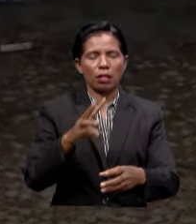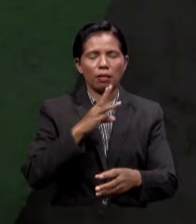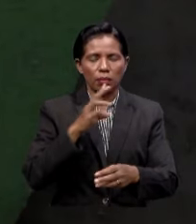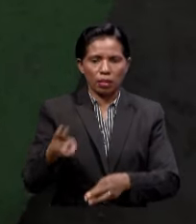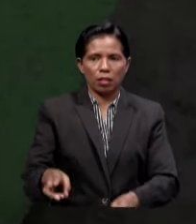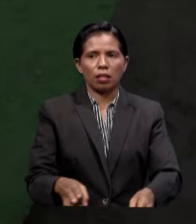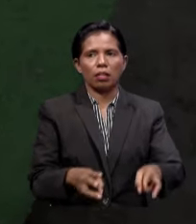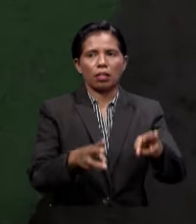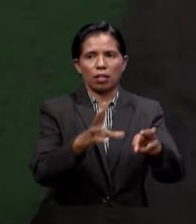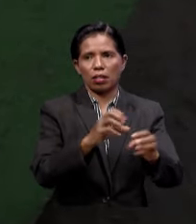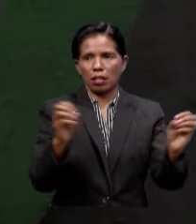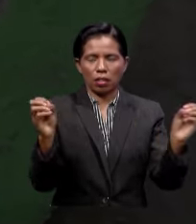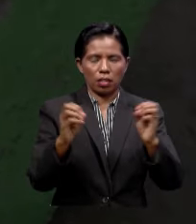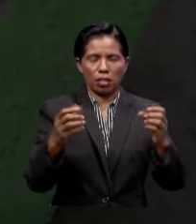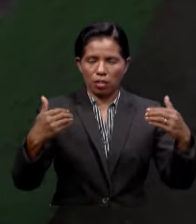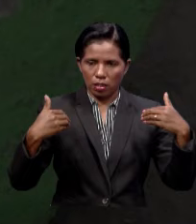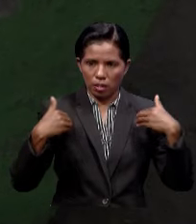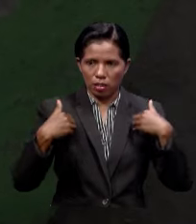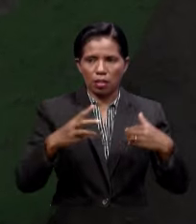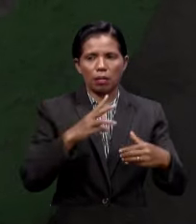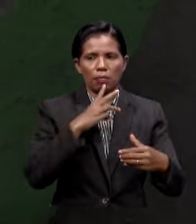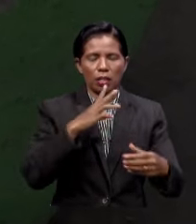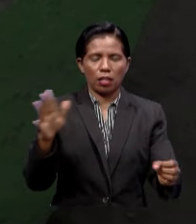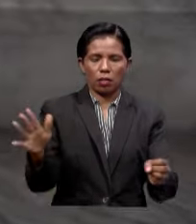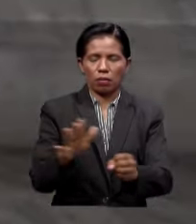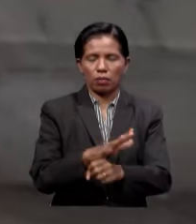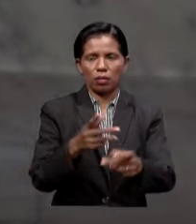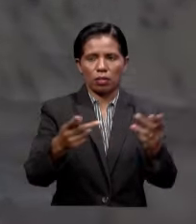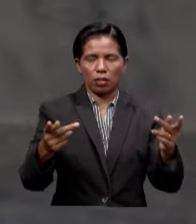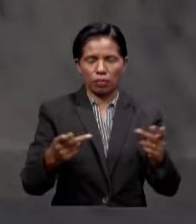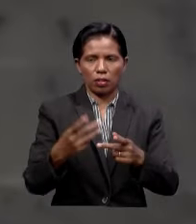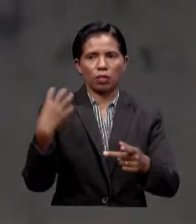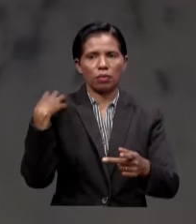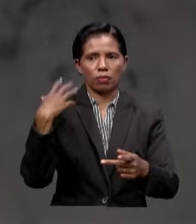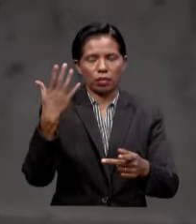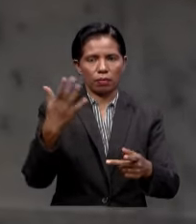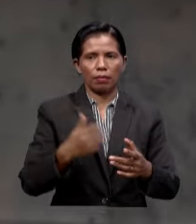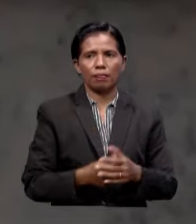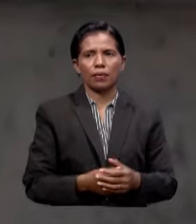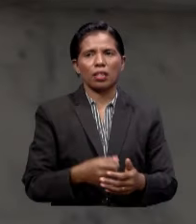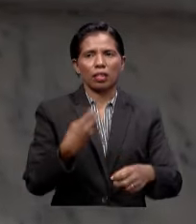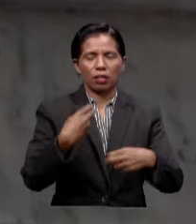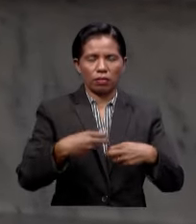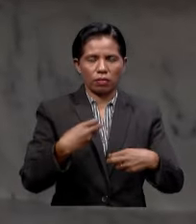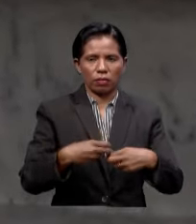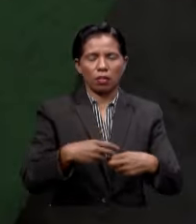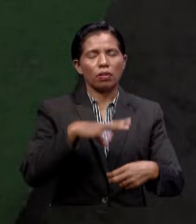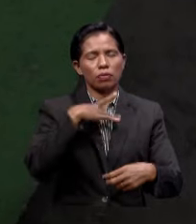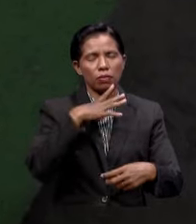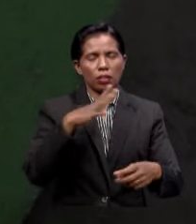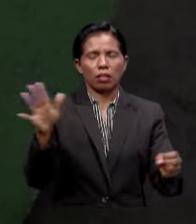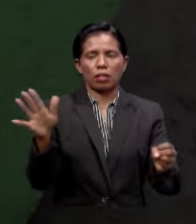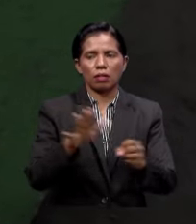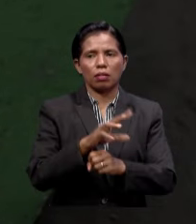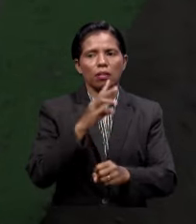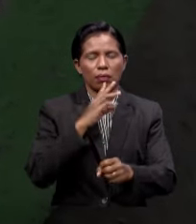ar kondisional la iha, nune ebe na lihun det iha aredores edifício refere. Pior liutan lisu nebe na klekar, nebe